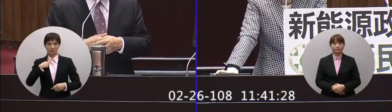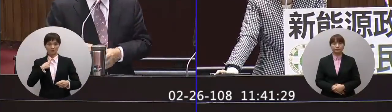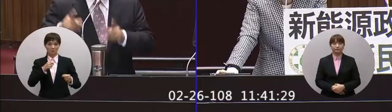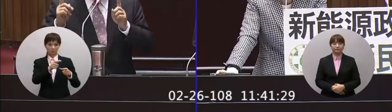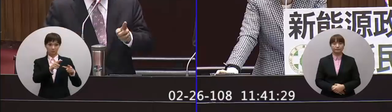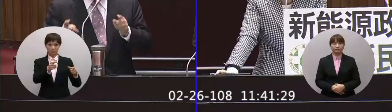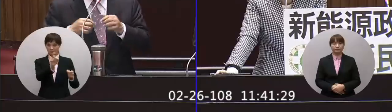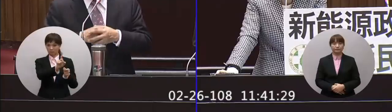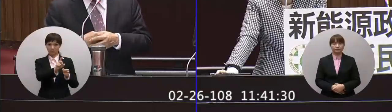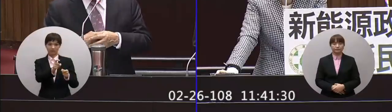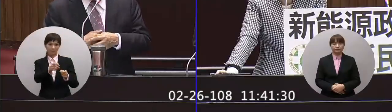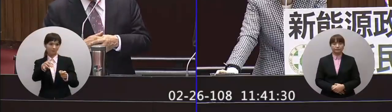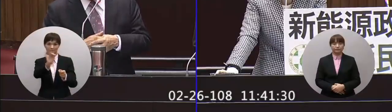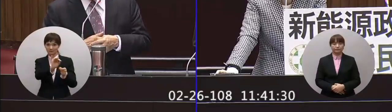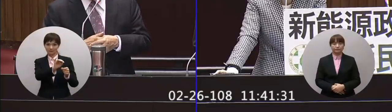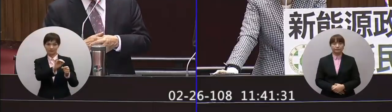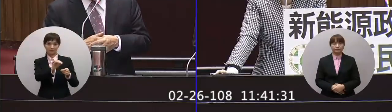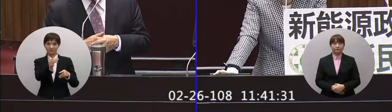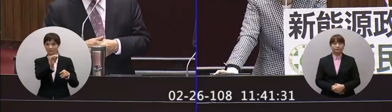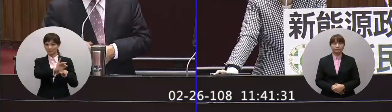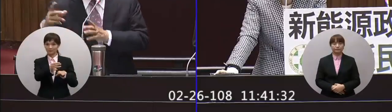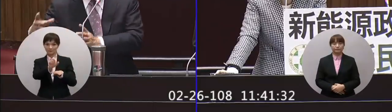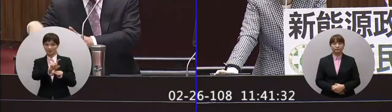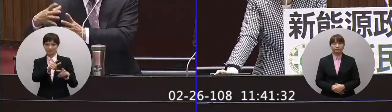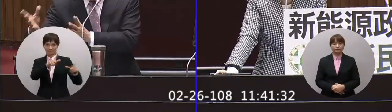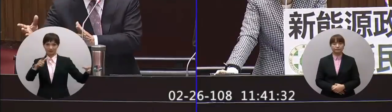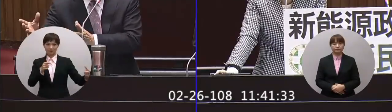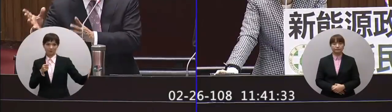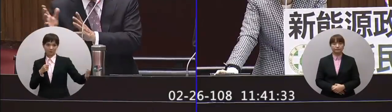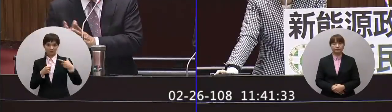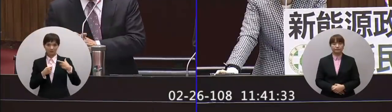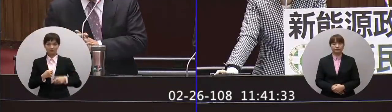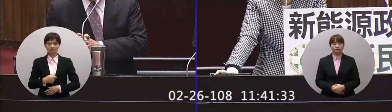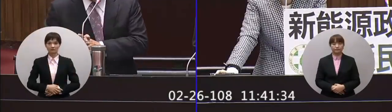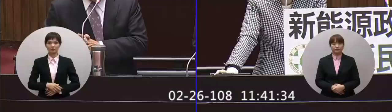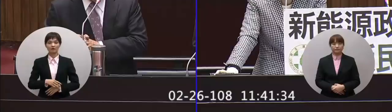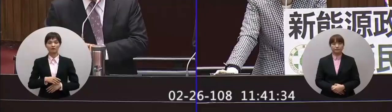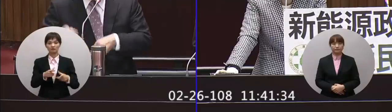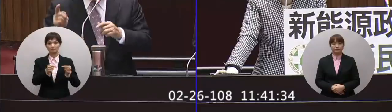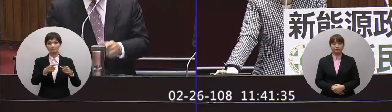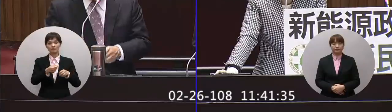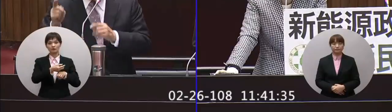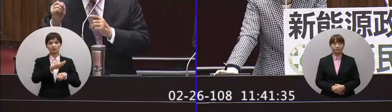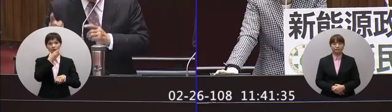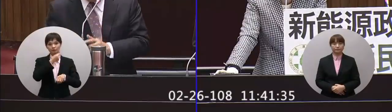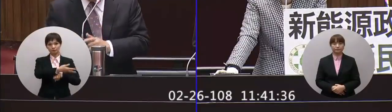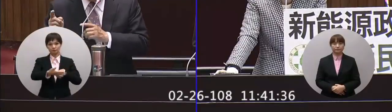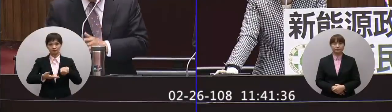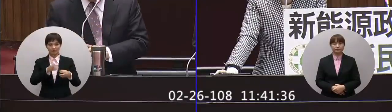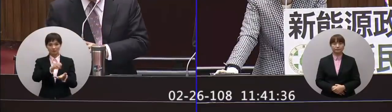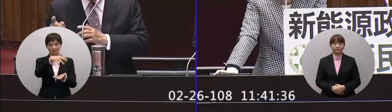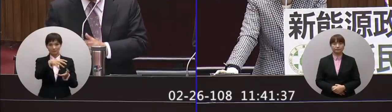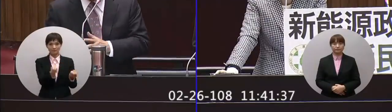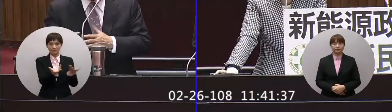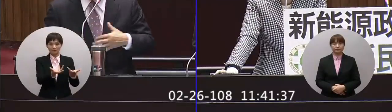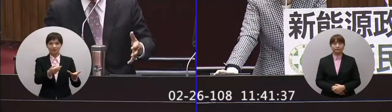大。就以你举的福岛核灾，福岛周边人口才多少？今天核一、